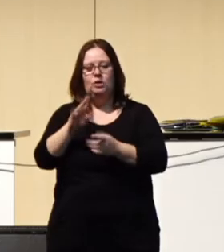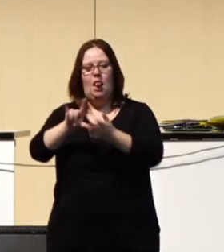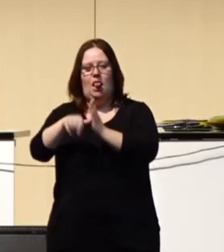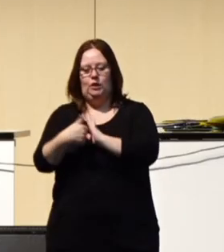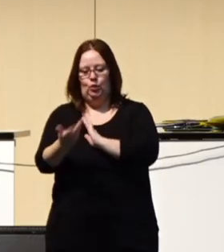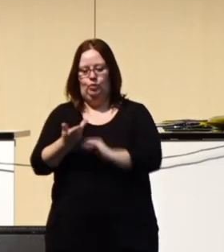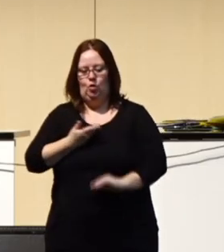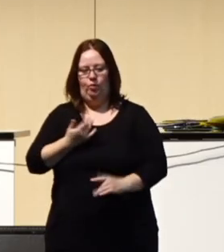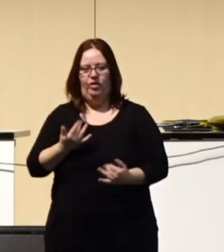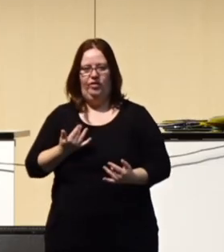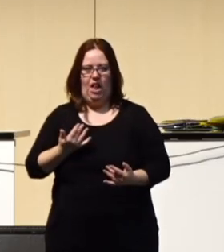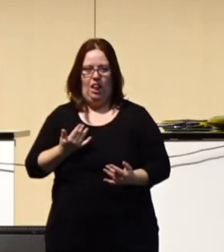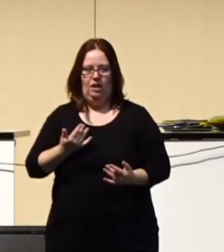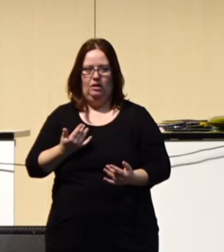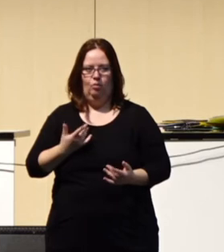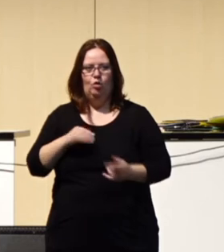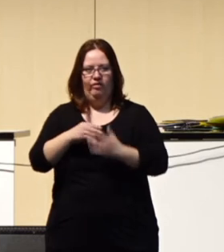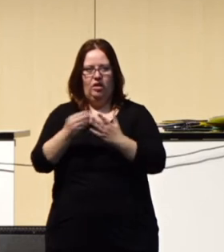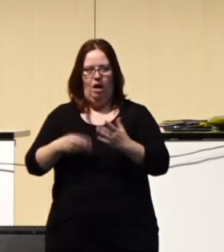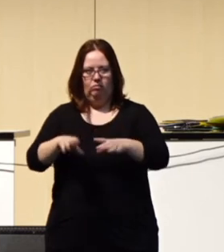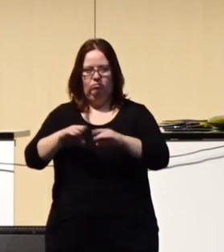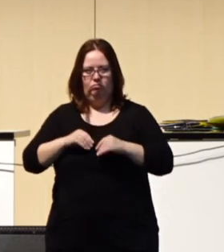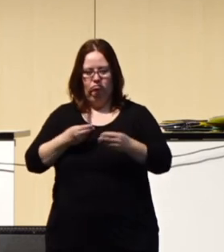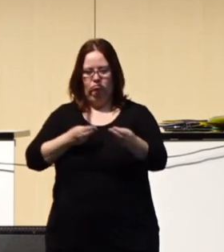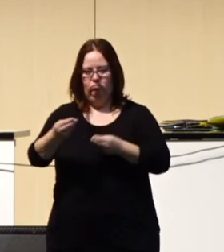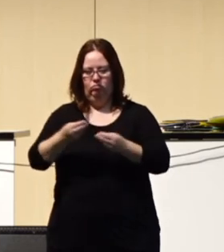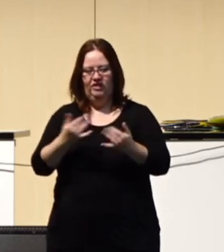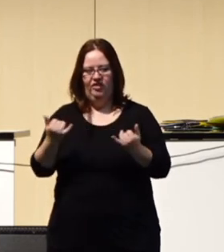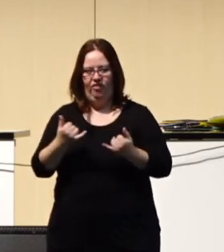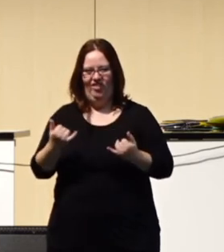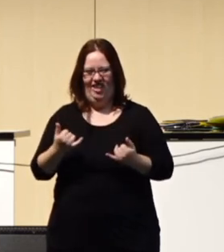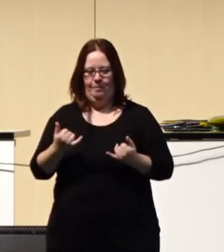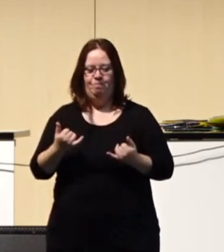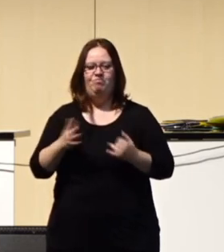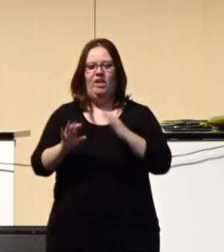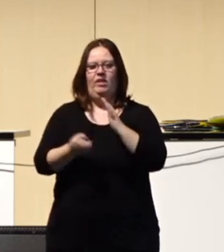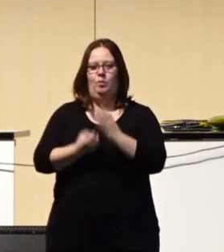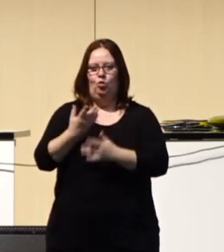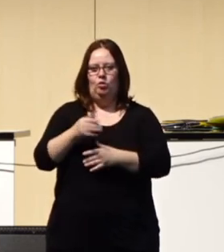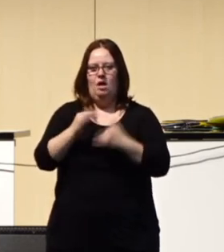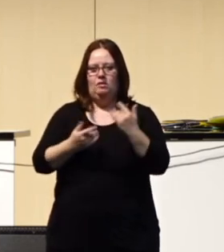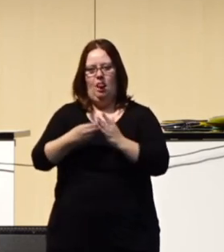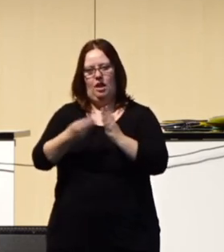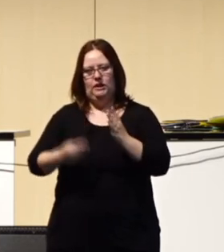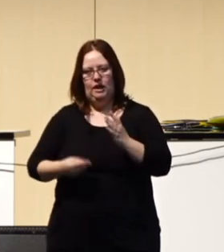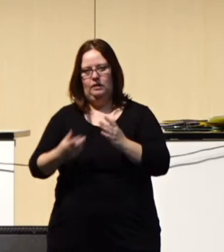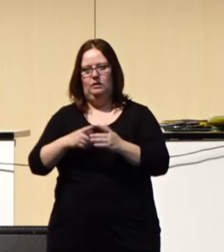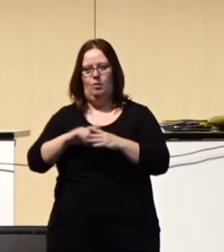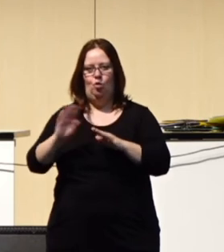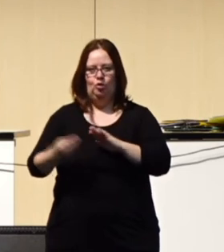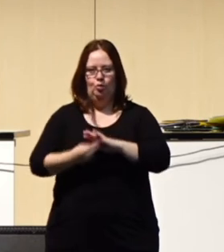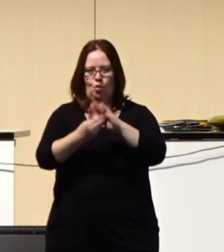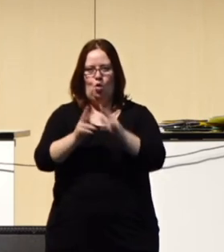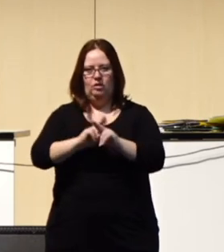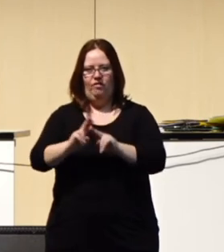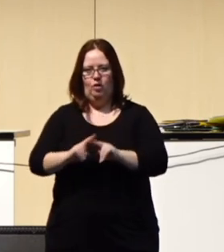Aus dieser Vergabe bzw. diesen Vertrag im Gegenzug erhalten, die Produkte, der Anzahl der Lizenzen, welcher Support, welche